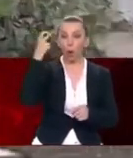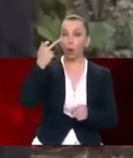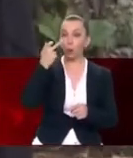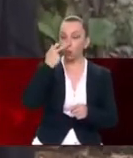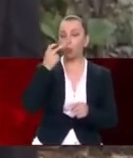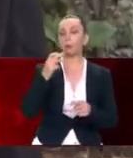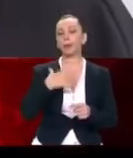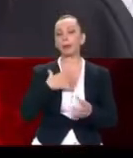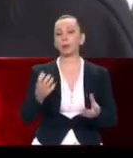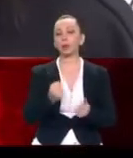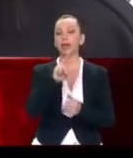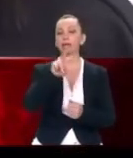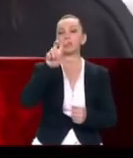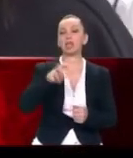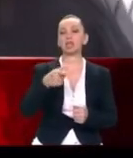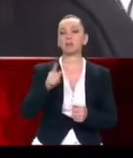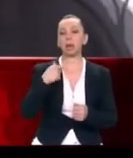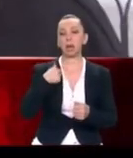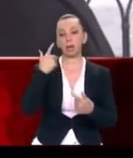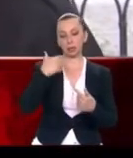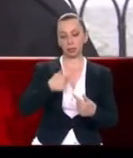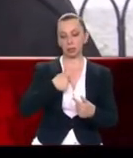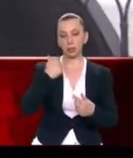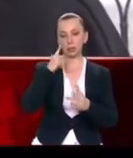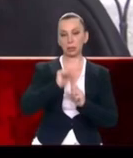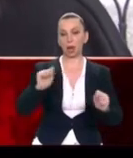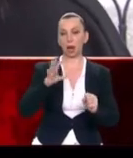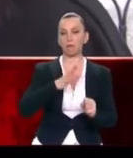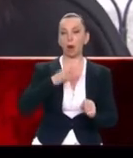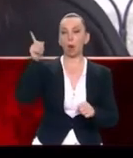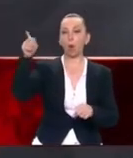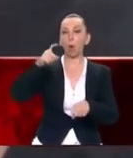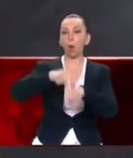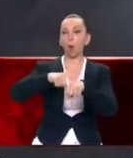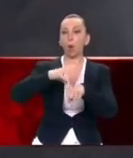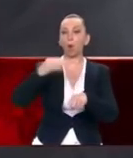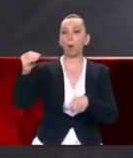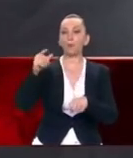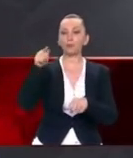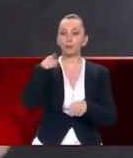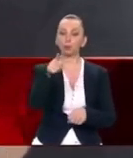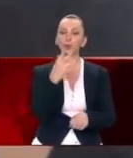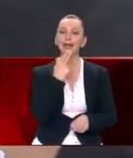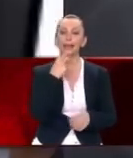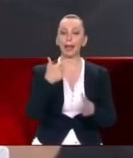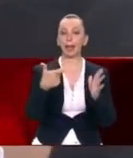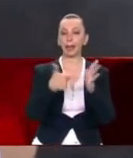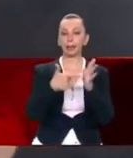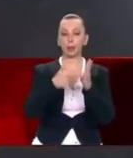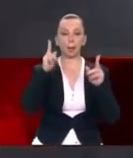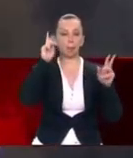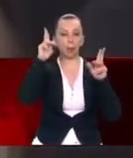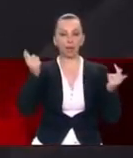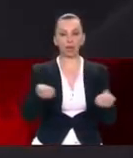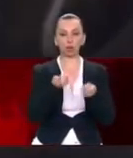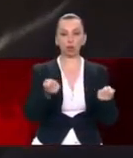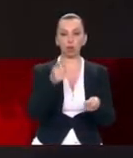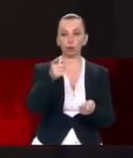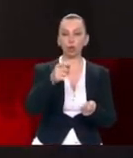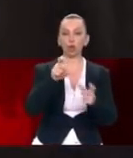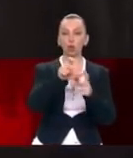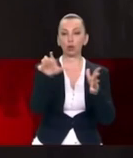var, dolandırıldım. Onlar tamamen o sistemi kopyalamışlar. Aycan Salman, Kadıköy'de kuaförde çalışıyor.